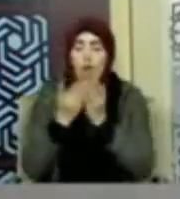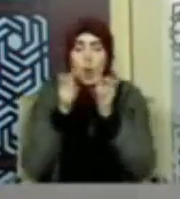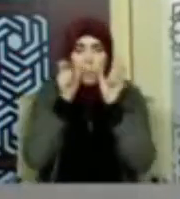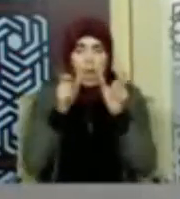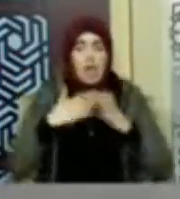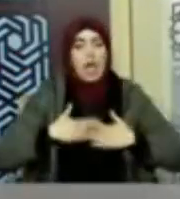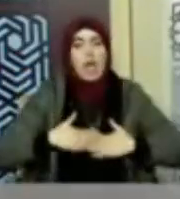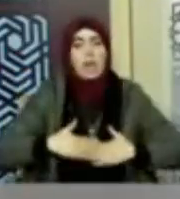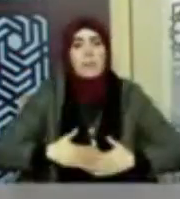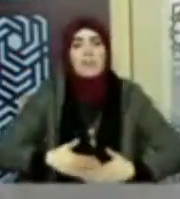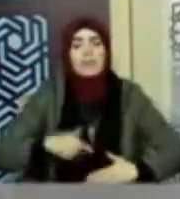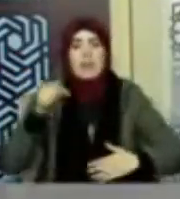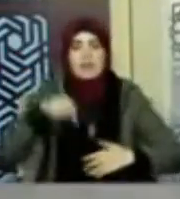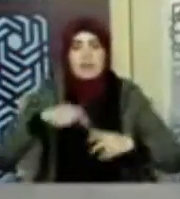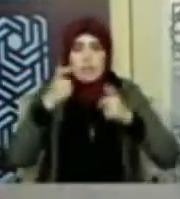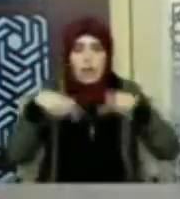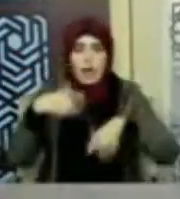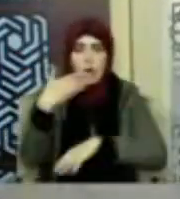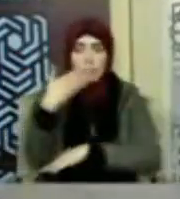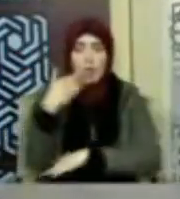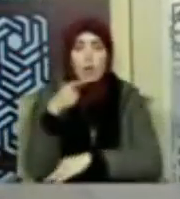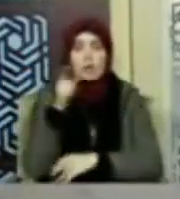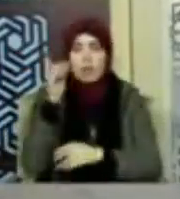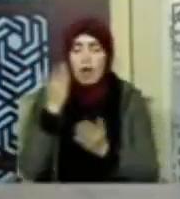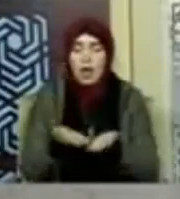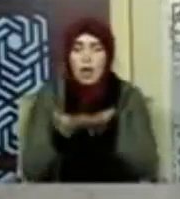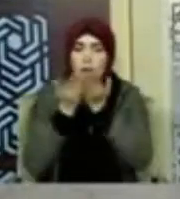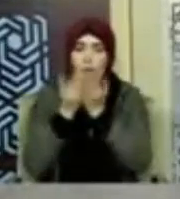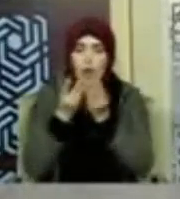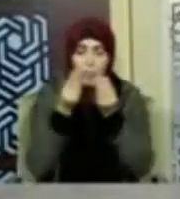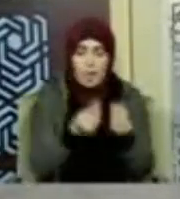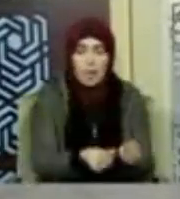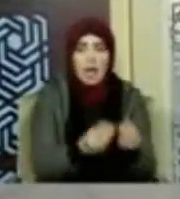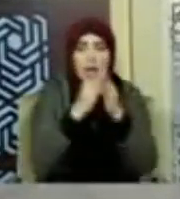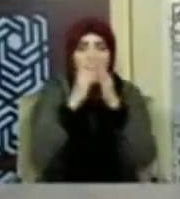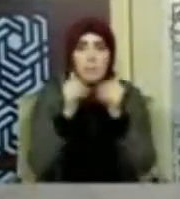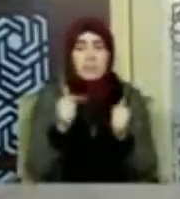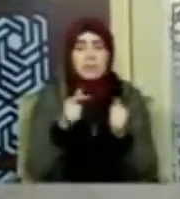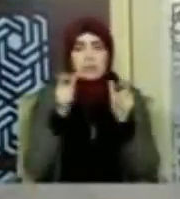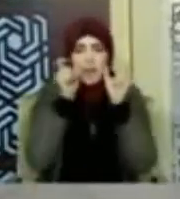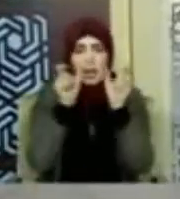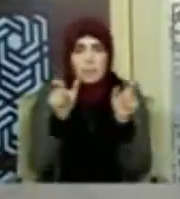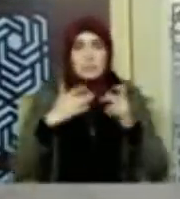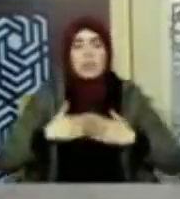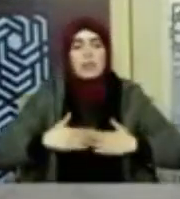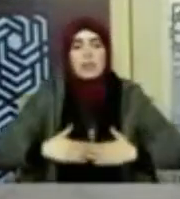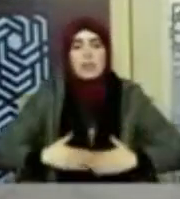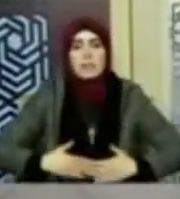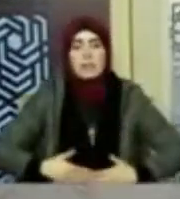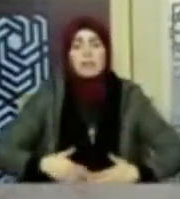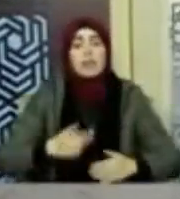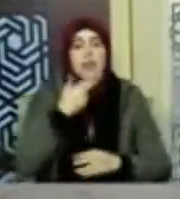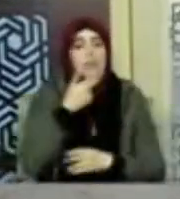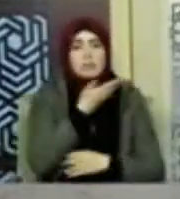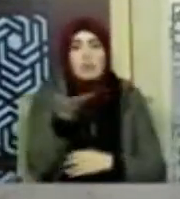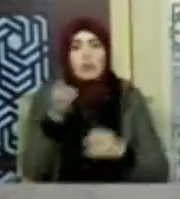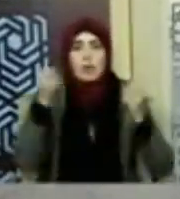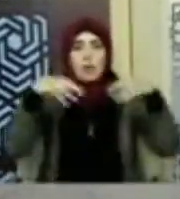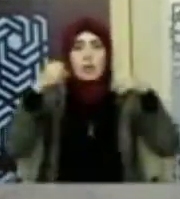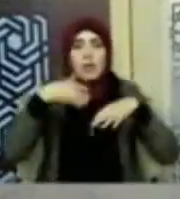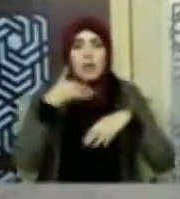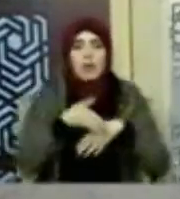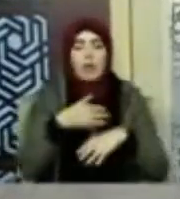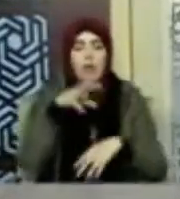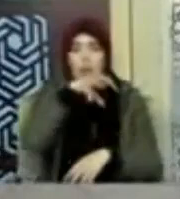أوطاننا، اللهم اجعل مصرنا أمنا أمانا سخاء رخاء وسائر بلاد العالمين. اللهم